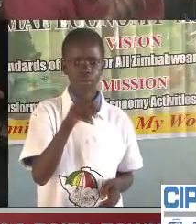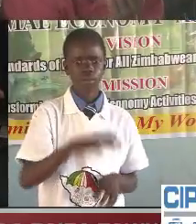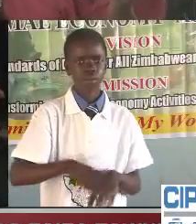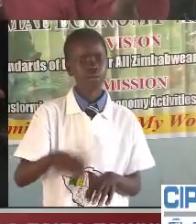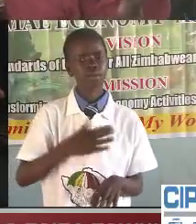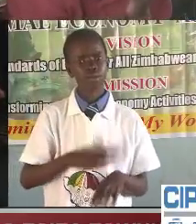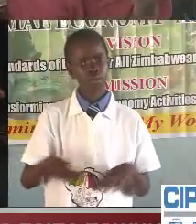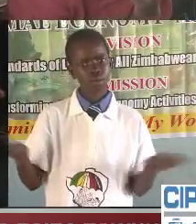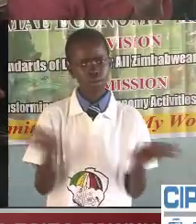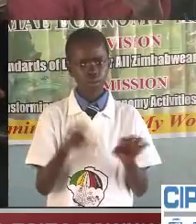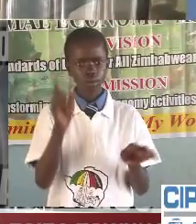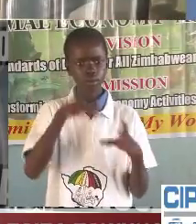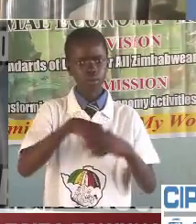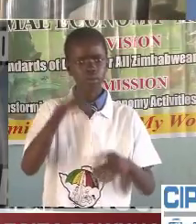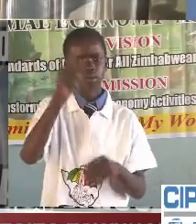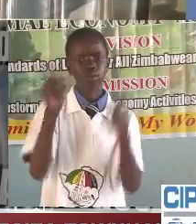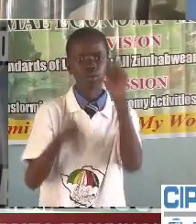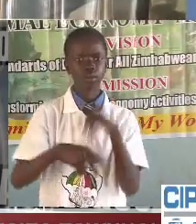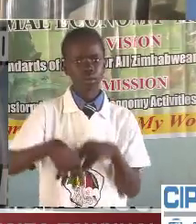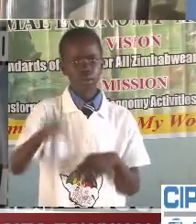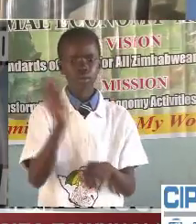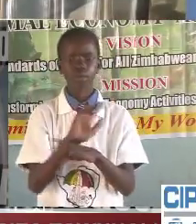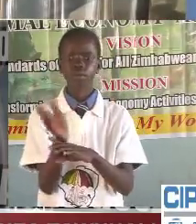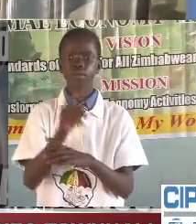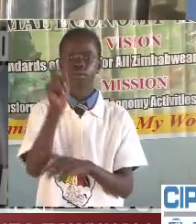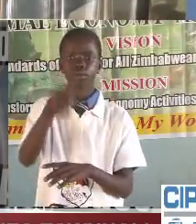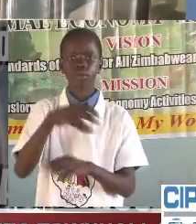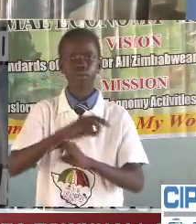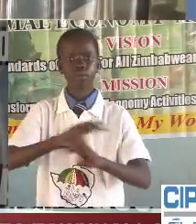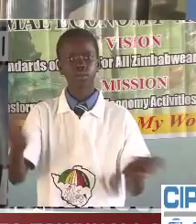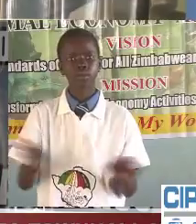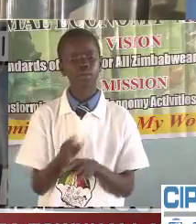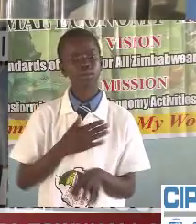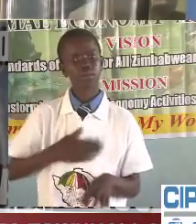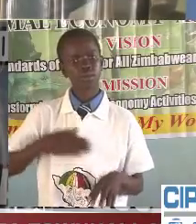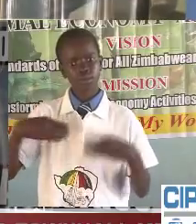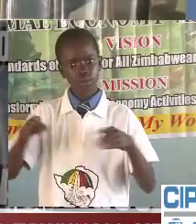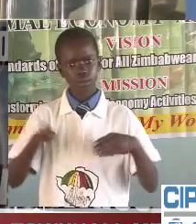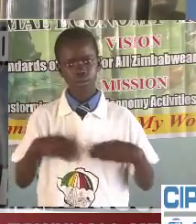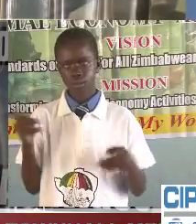vanofana kuti vaende vanotengesera panzvimbo dzinotendegwa.